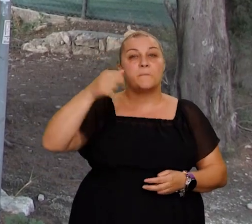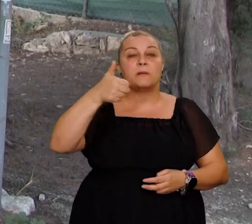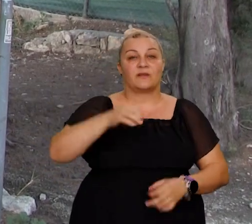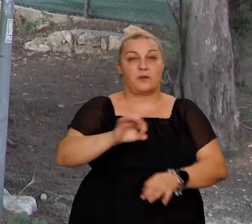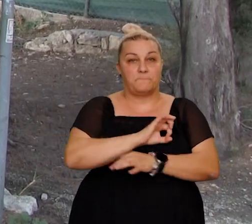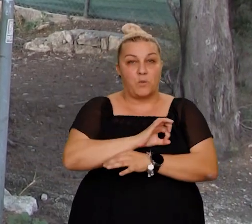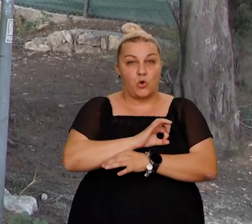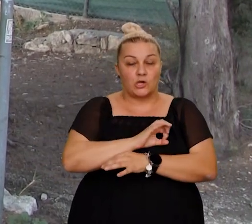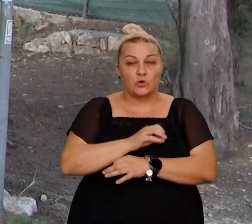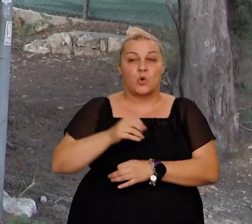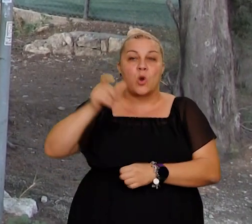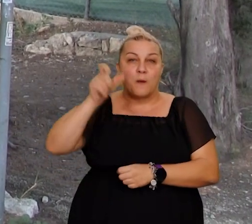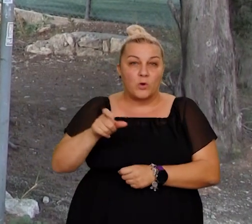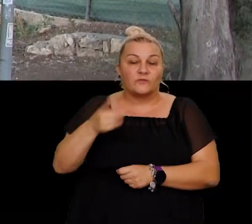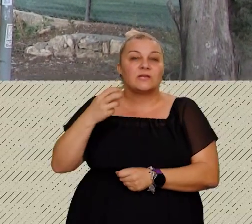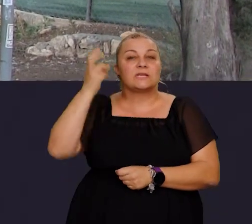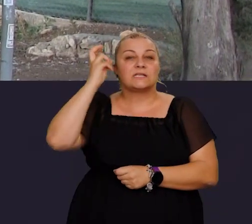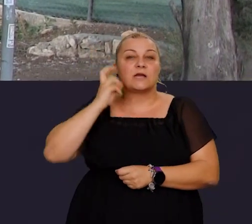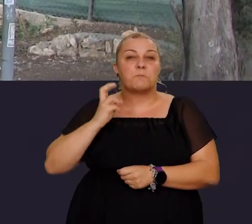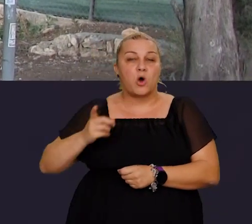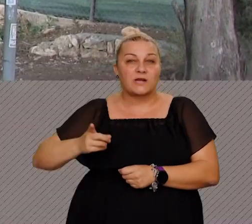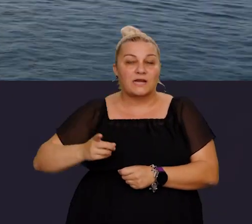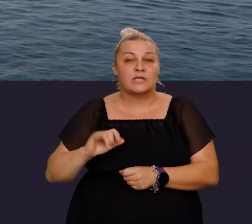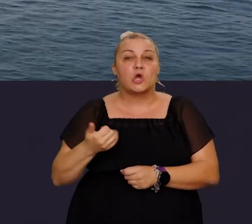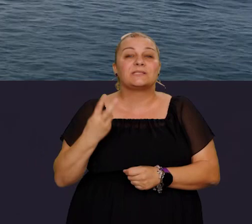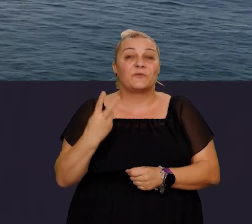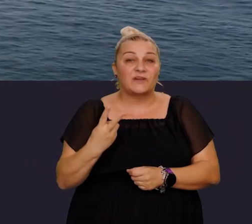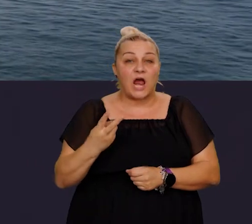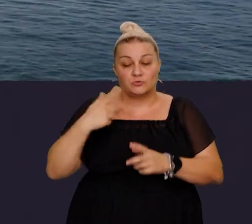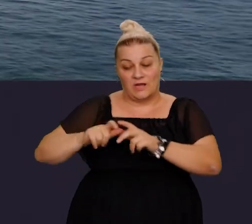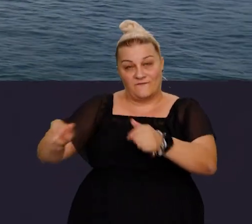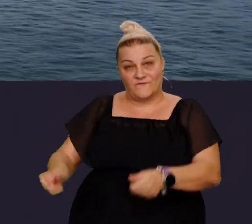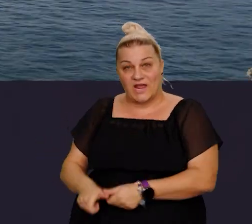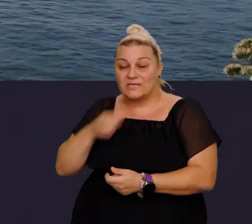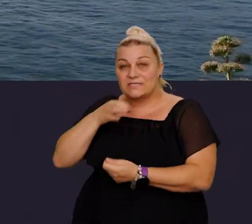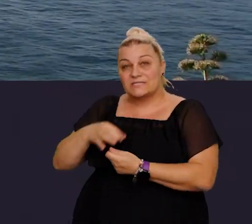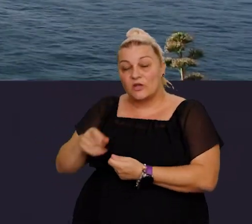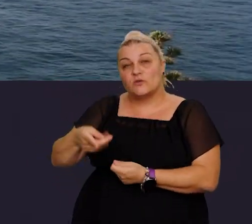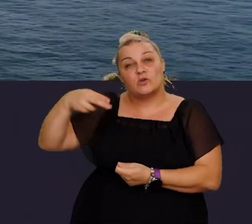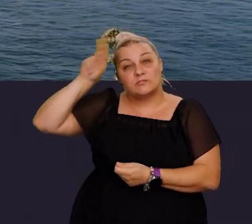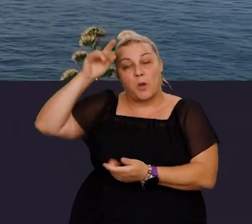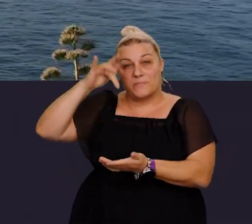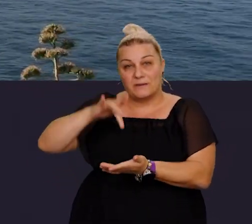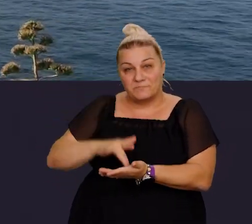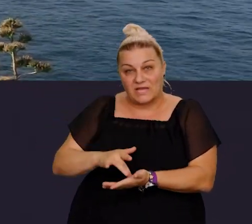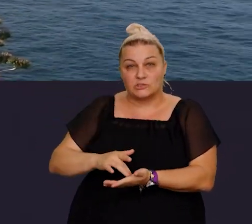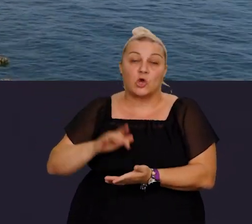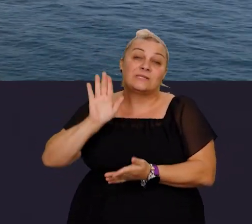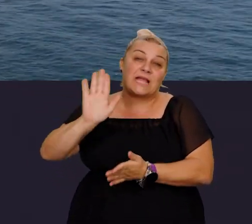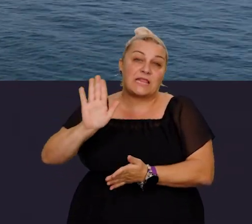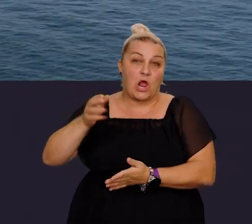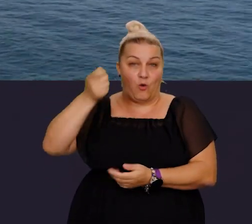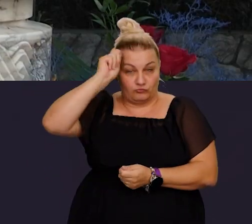u spomen prvom poginulom pripadniku Hrvatske ratne mornarice, kapetanu korvete Josipu Vraniću, polože su vijenci i upaljene svijeće u spomen